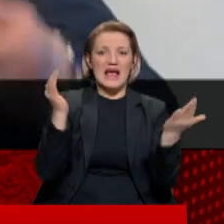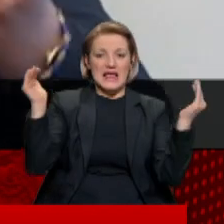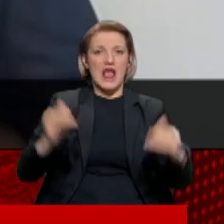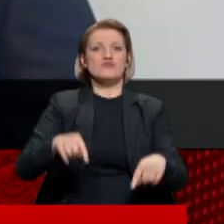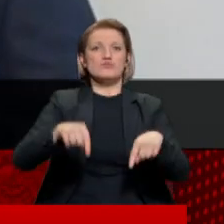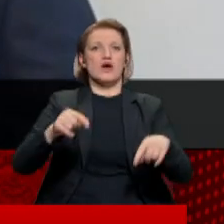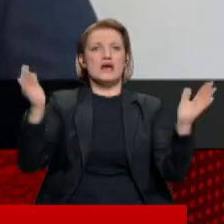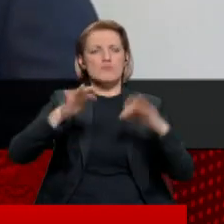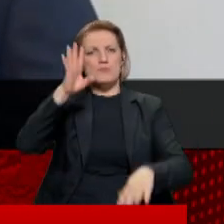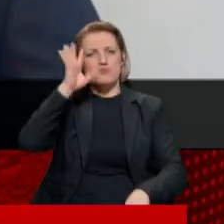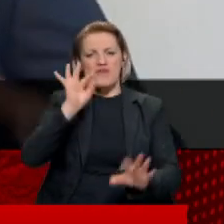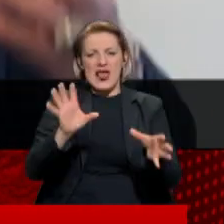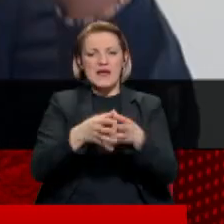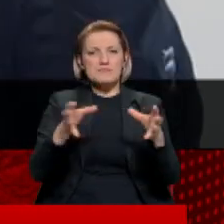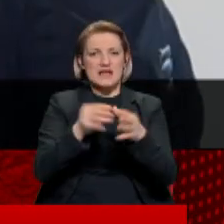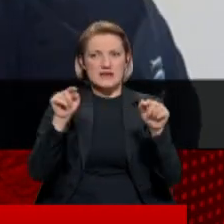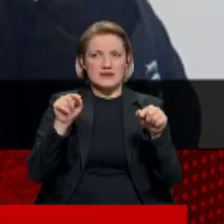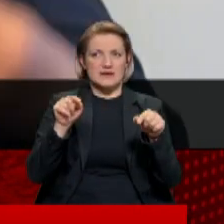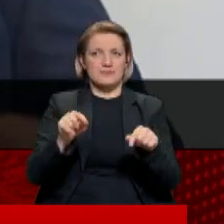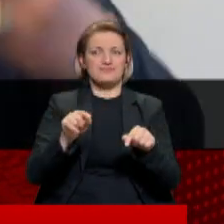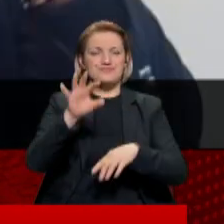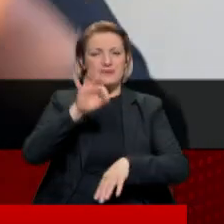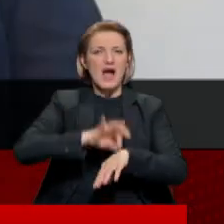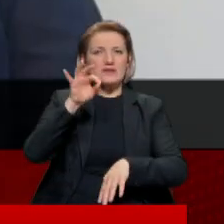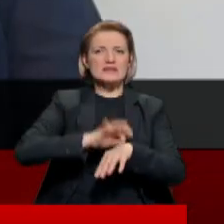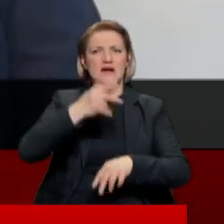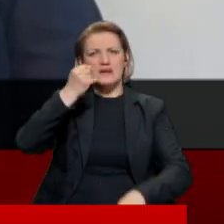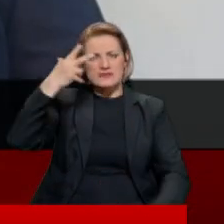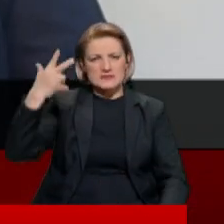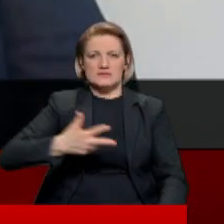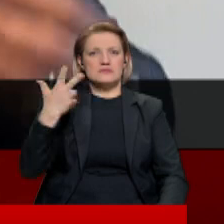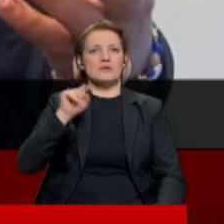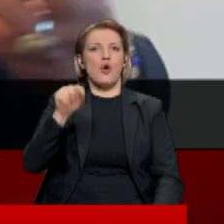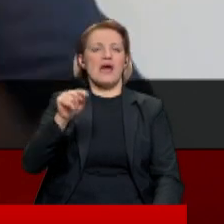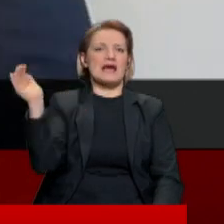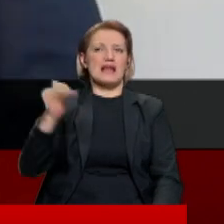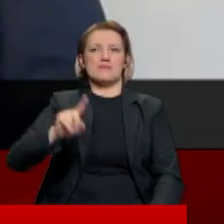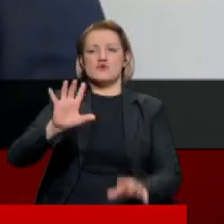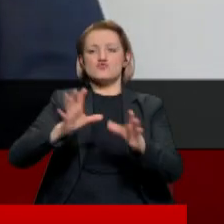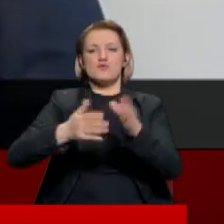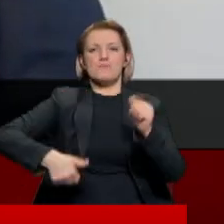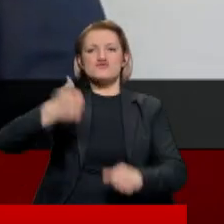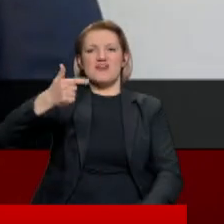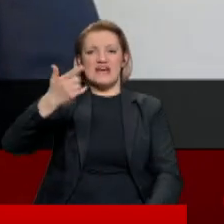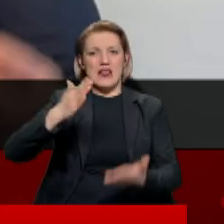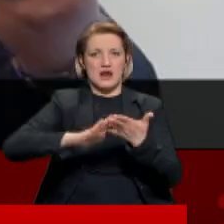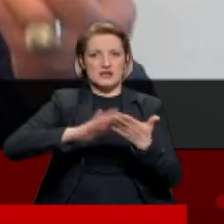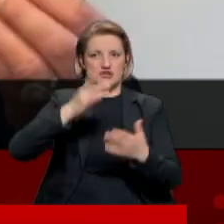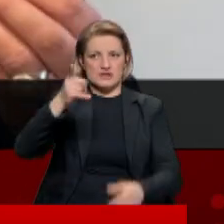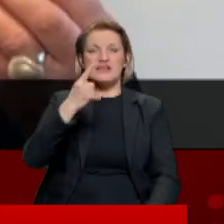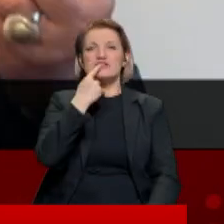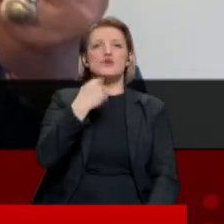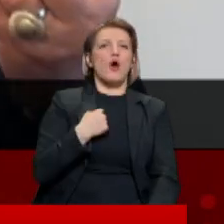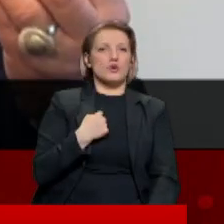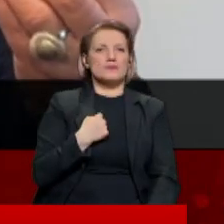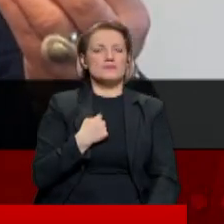gelecek profesyonel ekipleriyle anında en hızlı şekilde. Oradan bir grup başkan vekili arkadaşım diyor